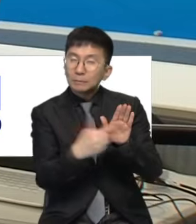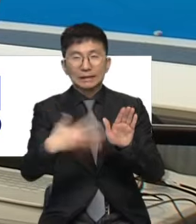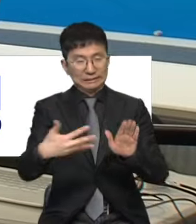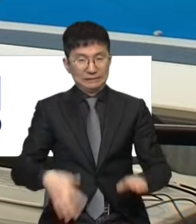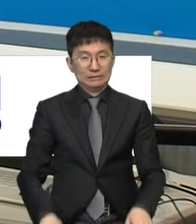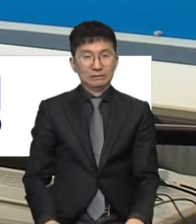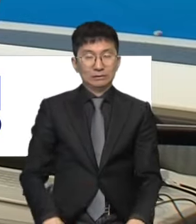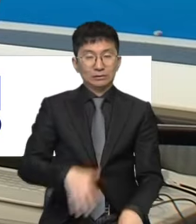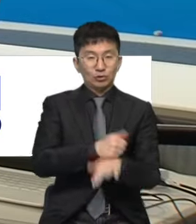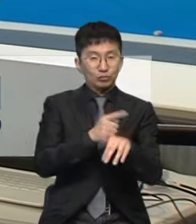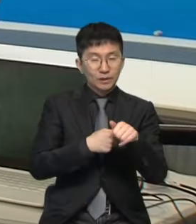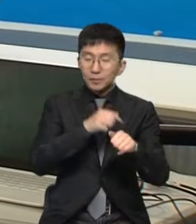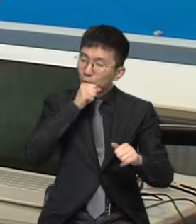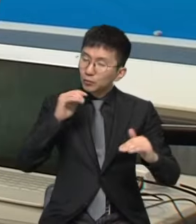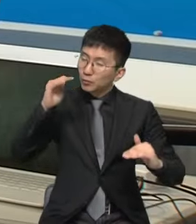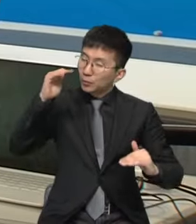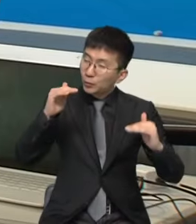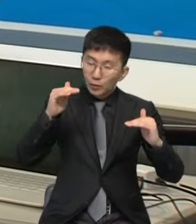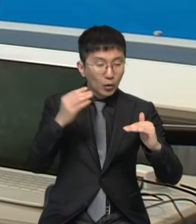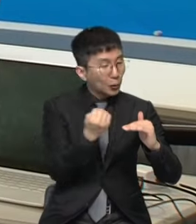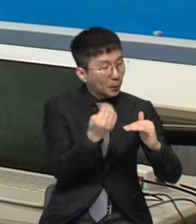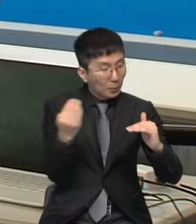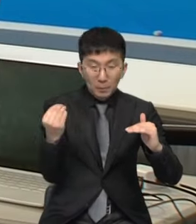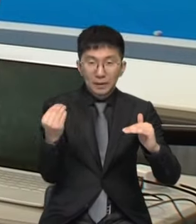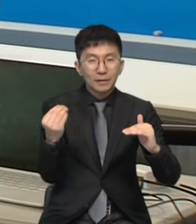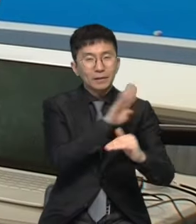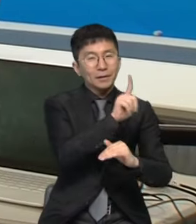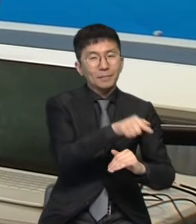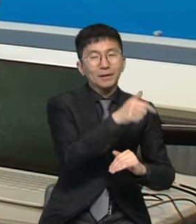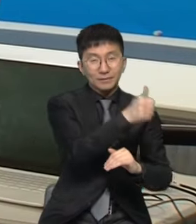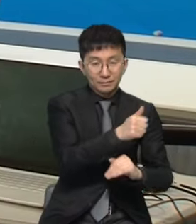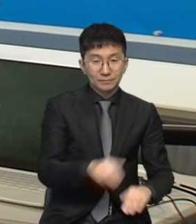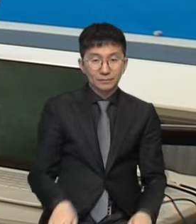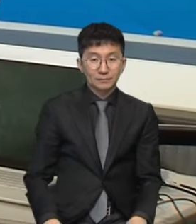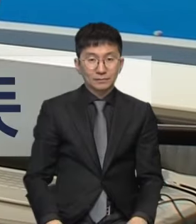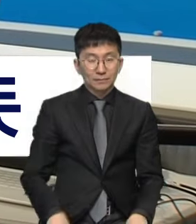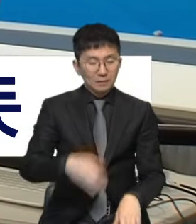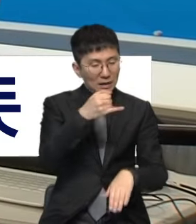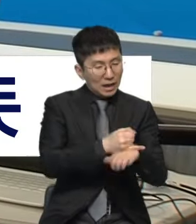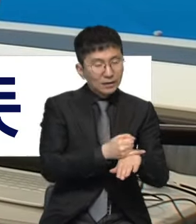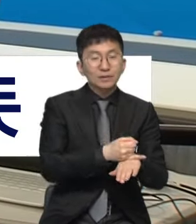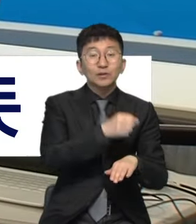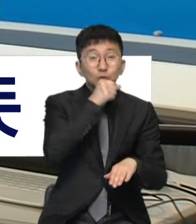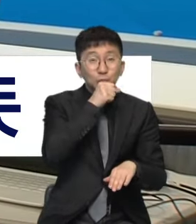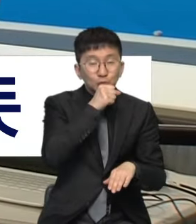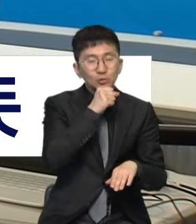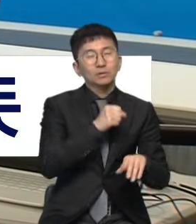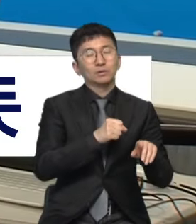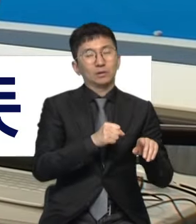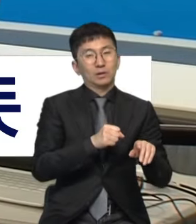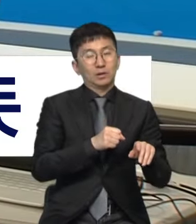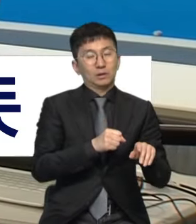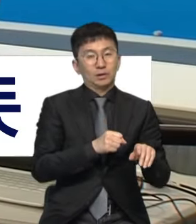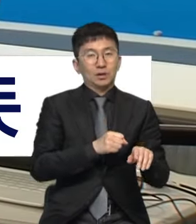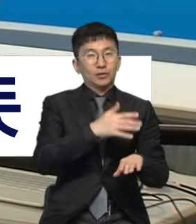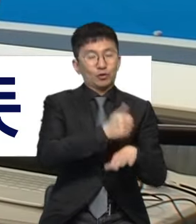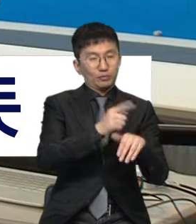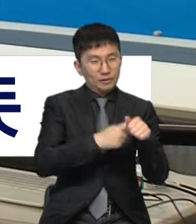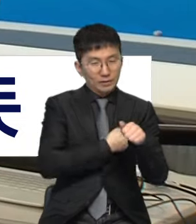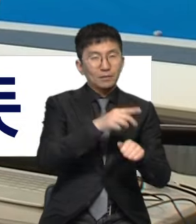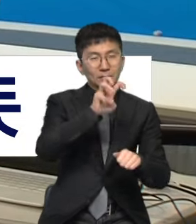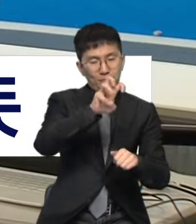후보 간 정확한 표차는 알 수 없지만 박 의원이 현역 의원 하위평가로 30%의 감산 페널티를